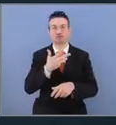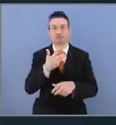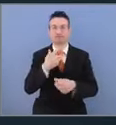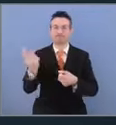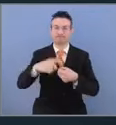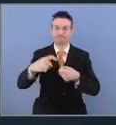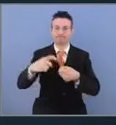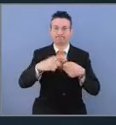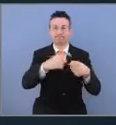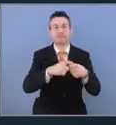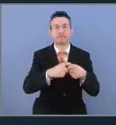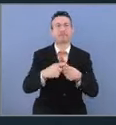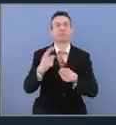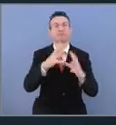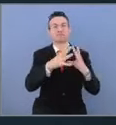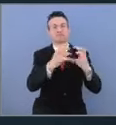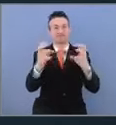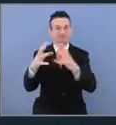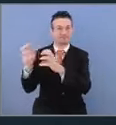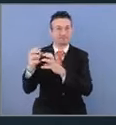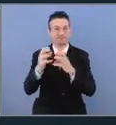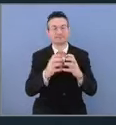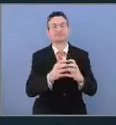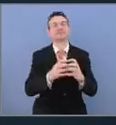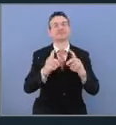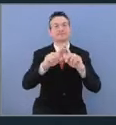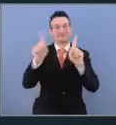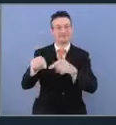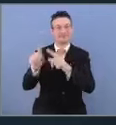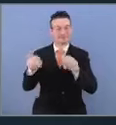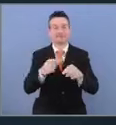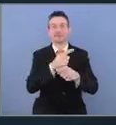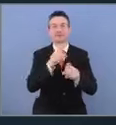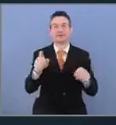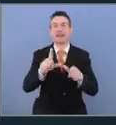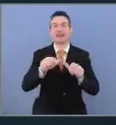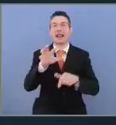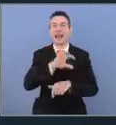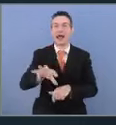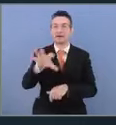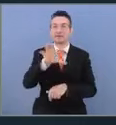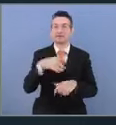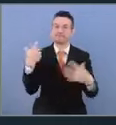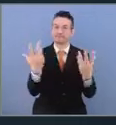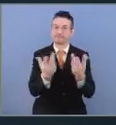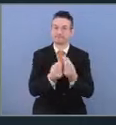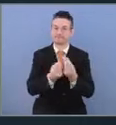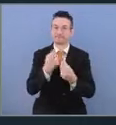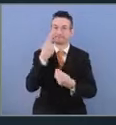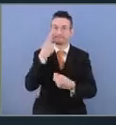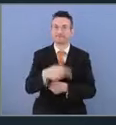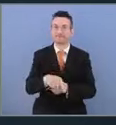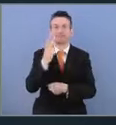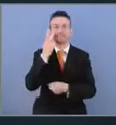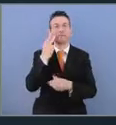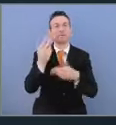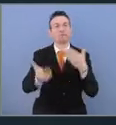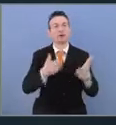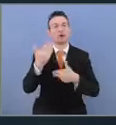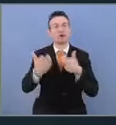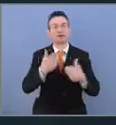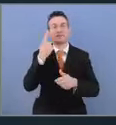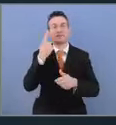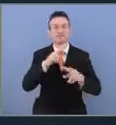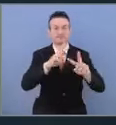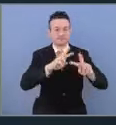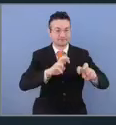operatori economici e gli attori della conoscenza del Lazio, per individuare insieme a loro quali sono le priorità sui temi della ricerca, sviluppo tecnologico e